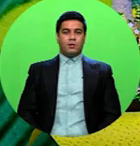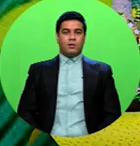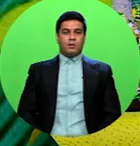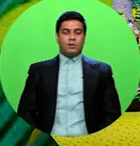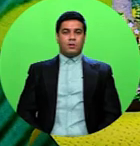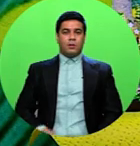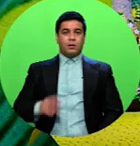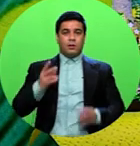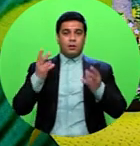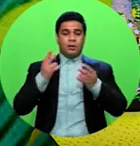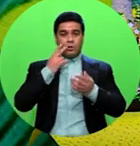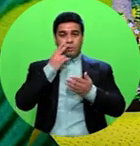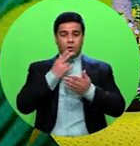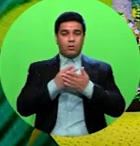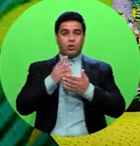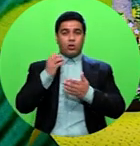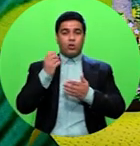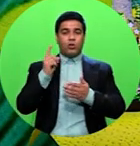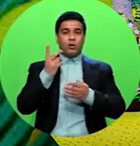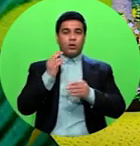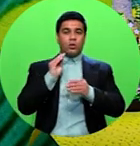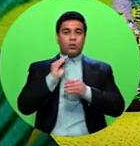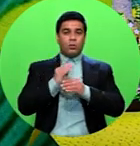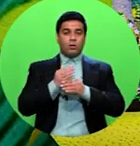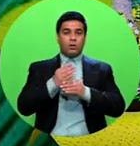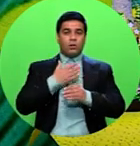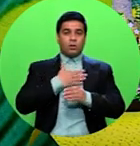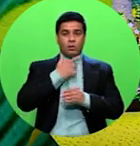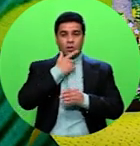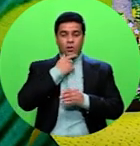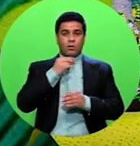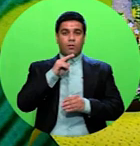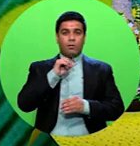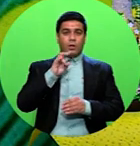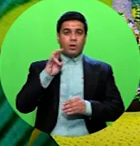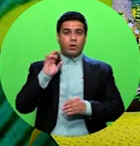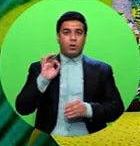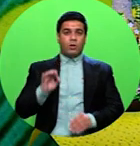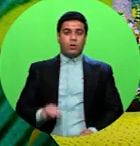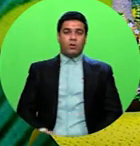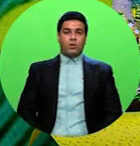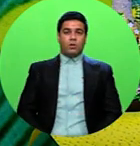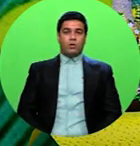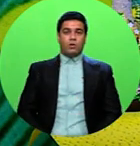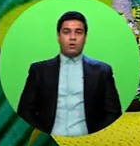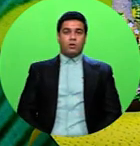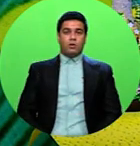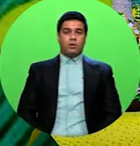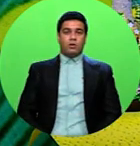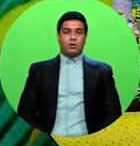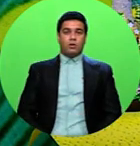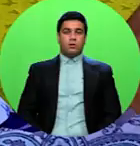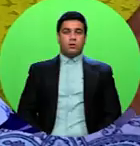Так, надо посмотреть, что нам еще добавить в наше красивое панно. Так, я думаю,